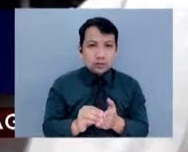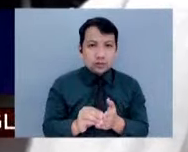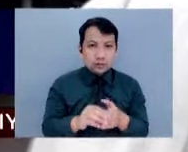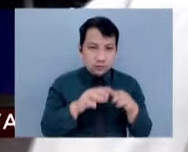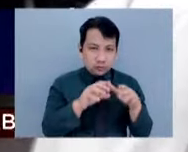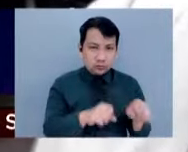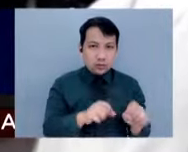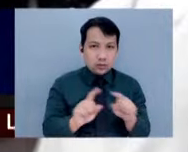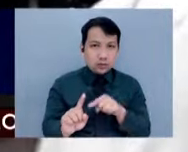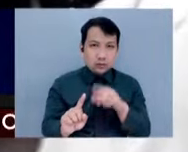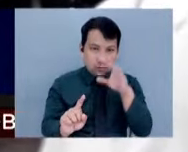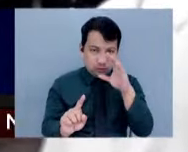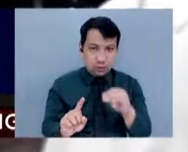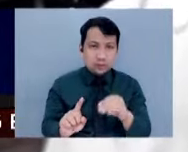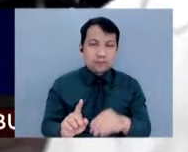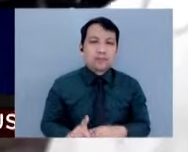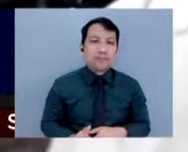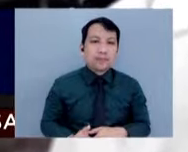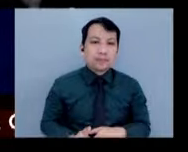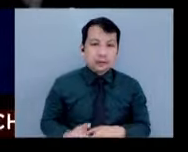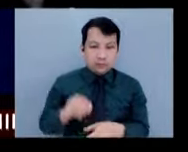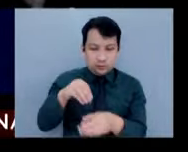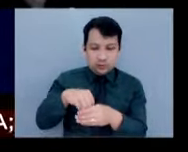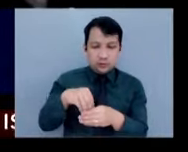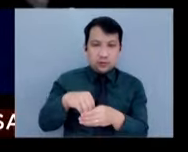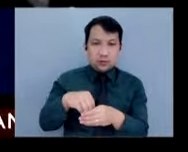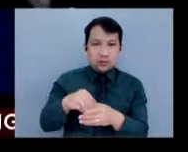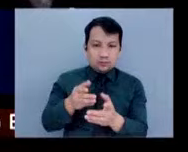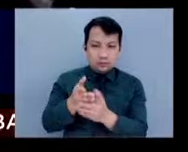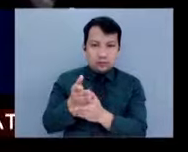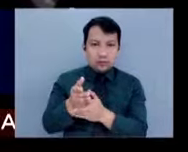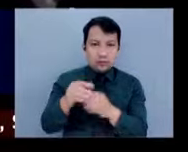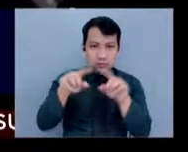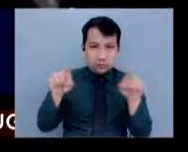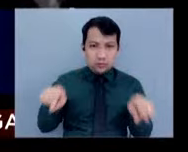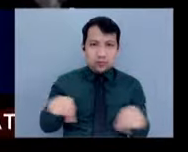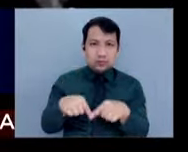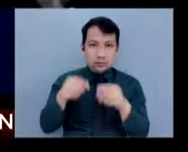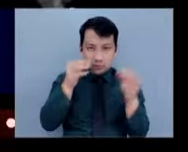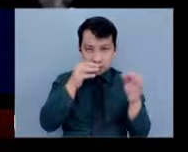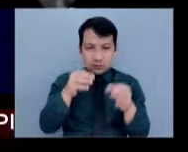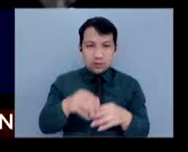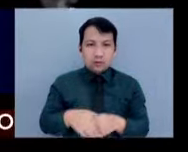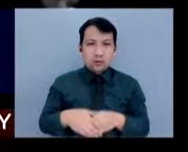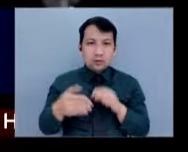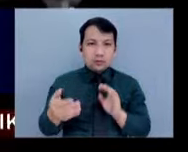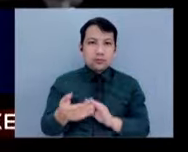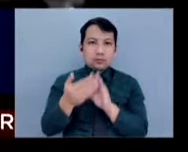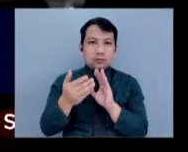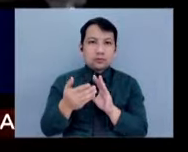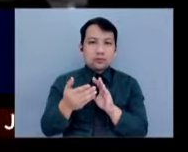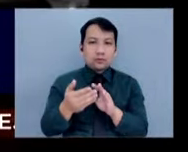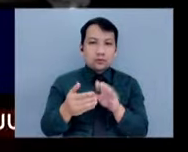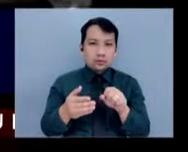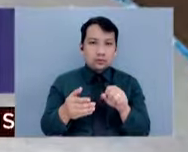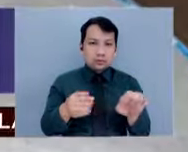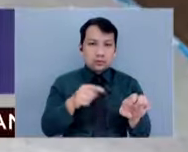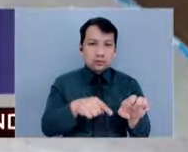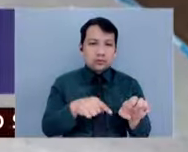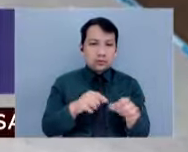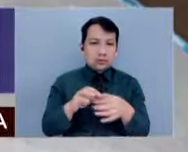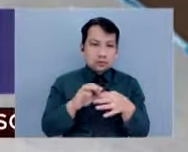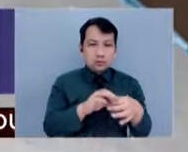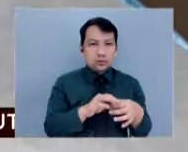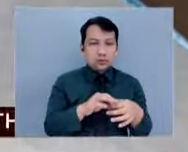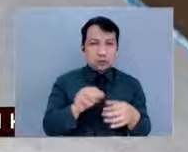sa isang lalaki. Nakalagay sa transparent na plastic ang mga droga. Mahaharap sa kaukulang kaso ang mga suspect sa Sorsogon